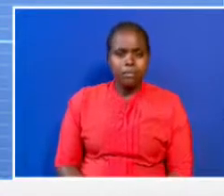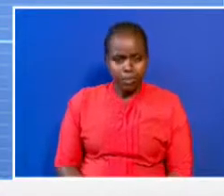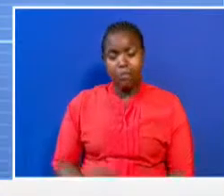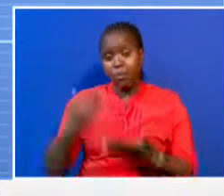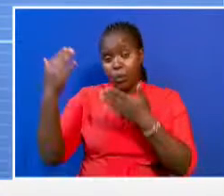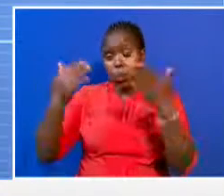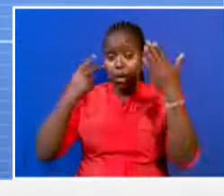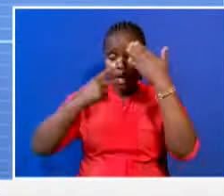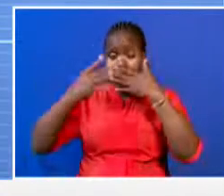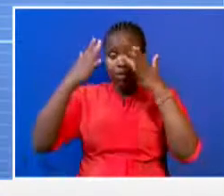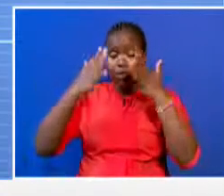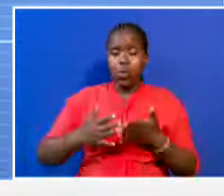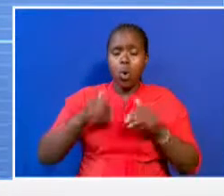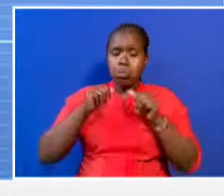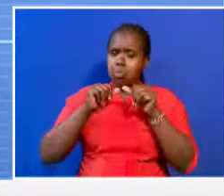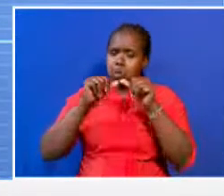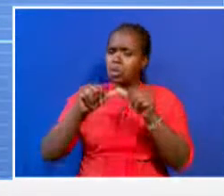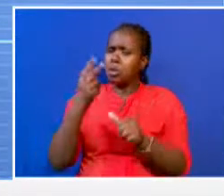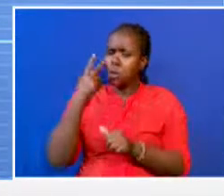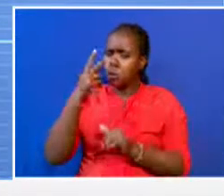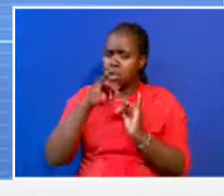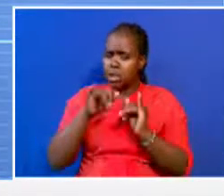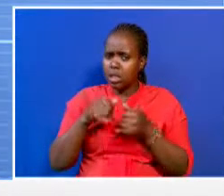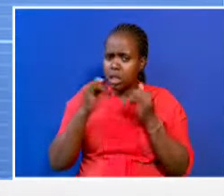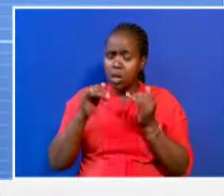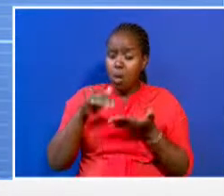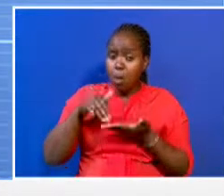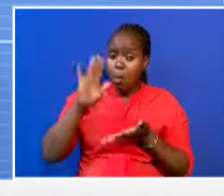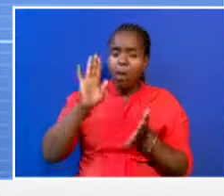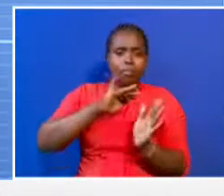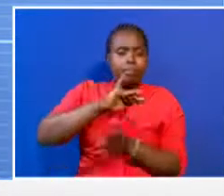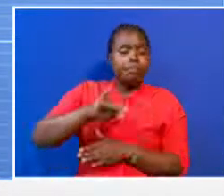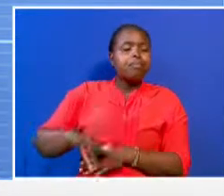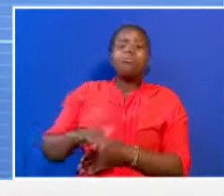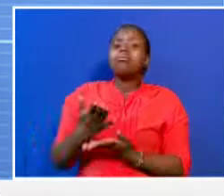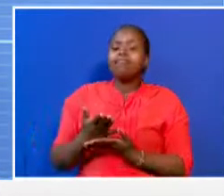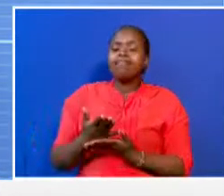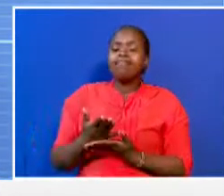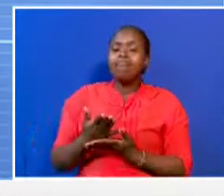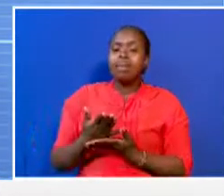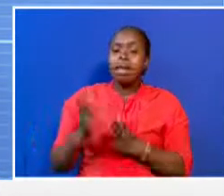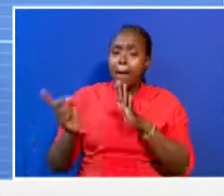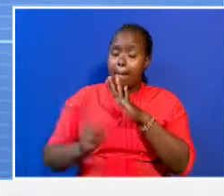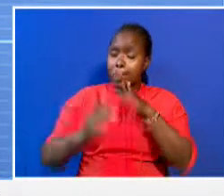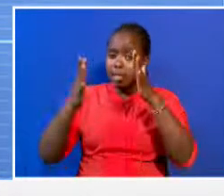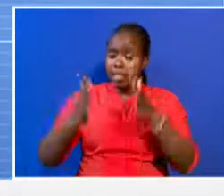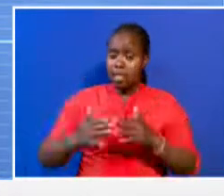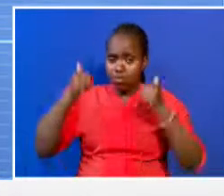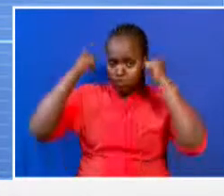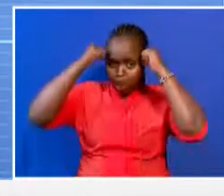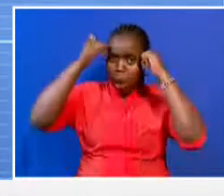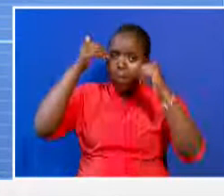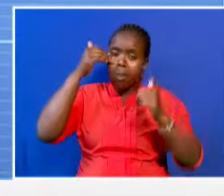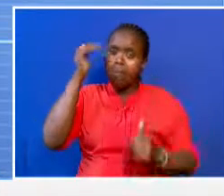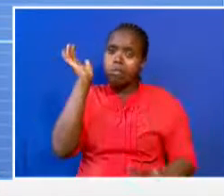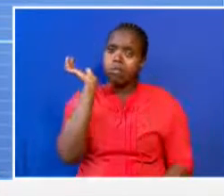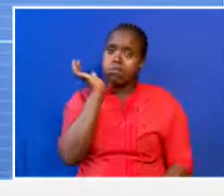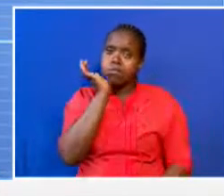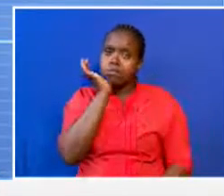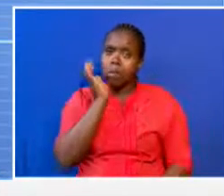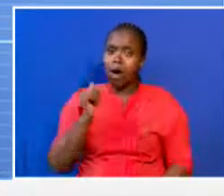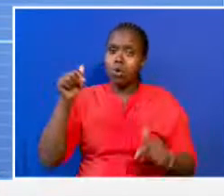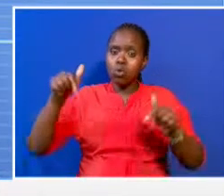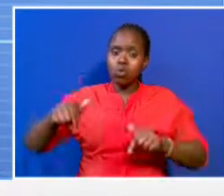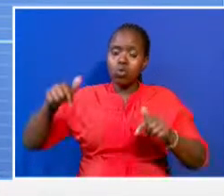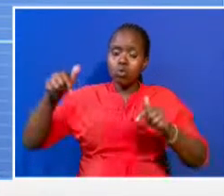Na karibu mpenzi mtazamaji, tuweze kuangazia taarifa zaidi. Tukisonga mbele ni kwamba Waziri wa Elimu Profesa George Magoha amezishtumu